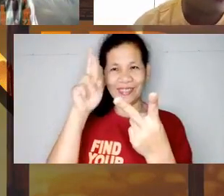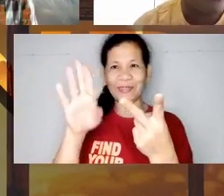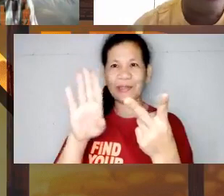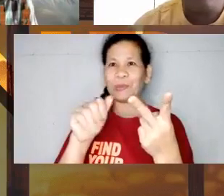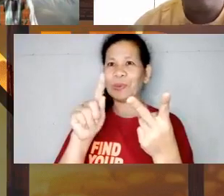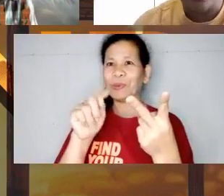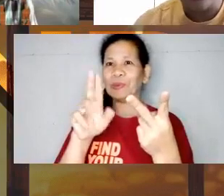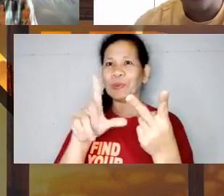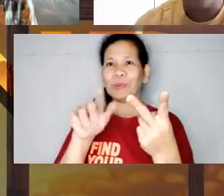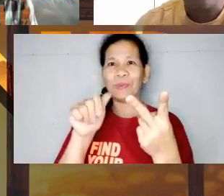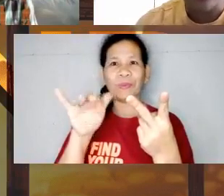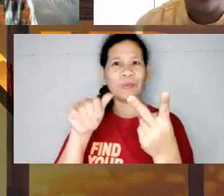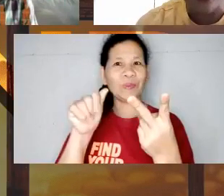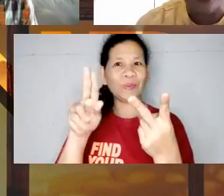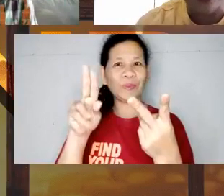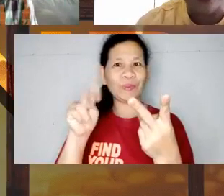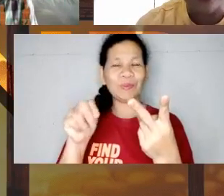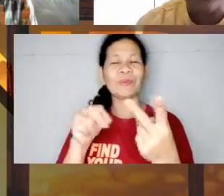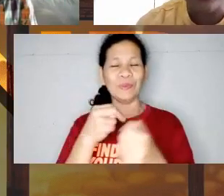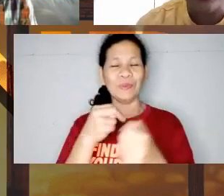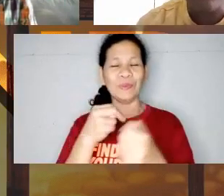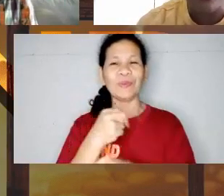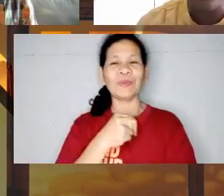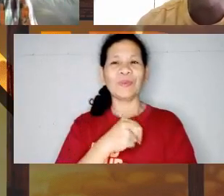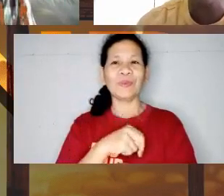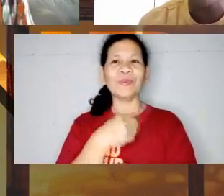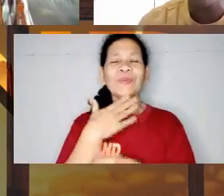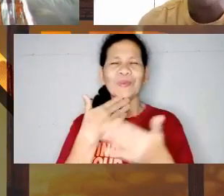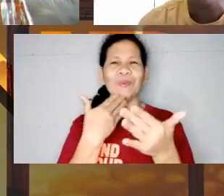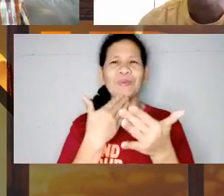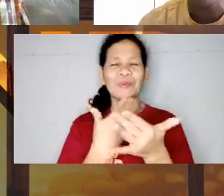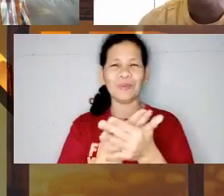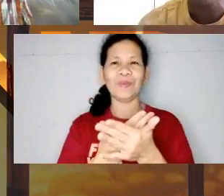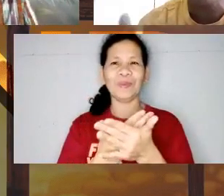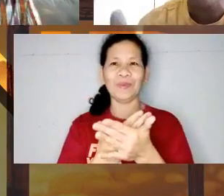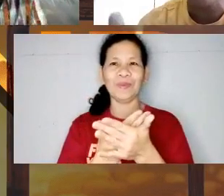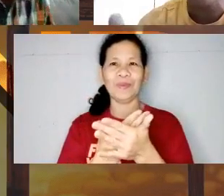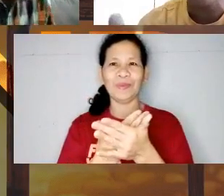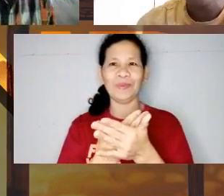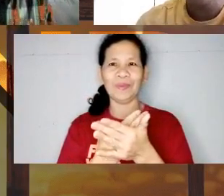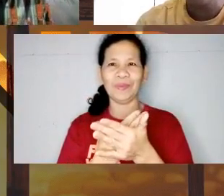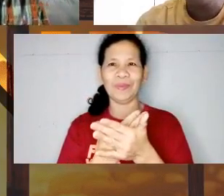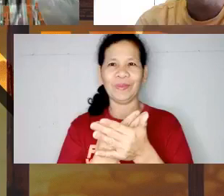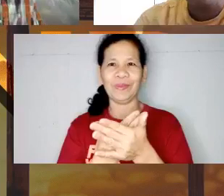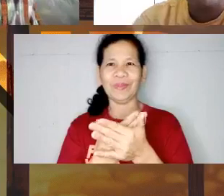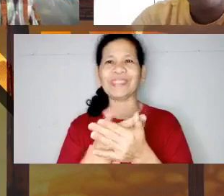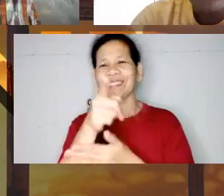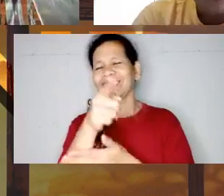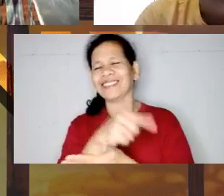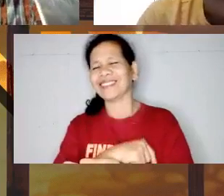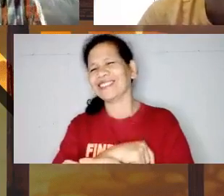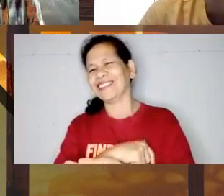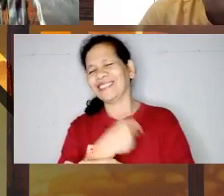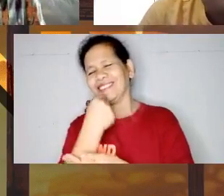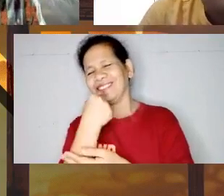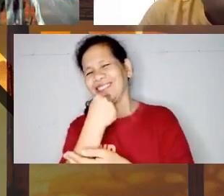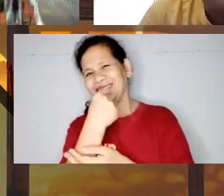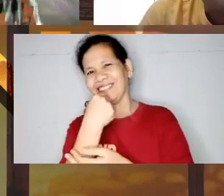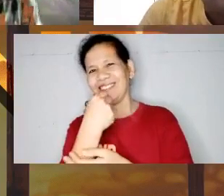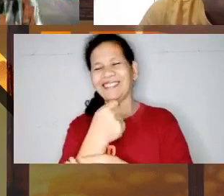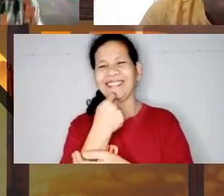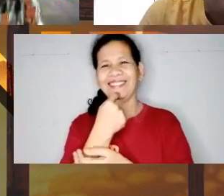talaga mag-ano, mamahala sa mga, di ba, sa mga ARN mabuhay yan, Pastor? ARN, no? Sabi